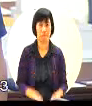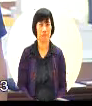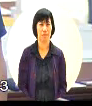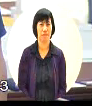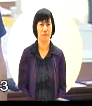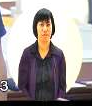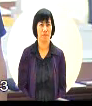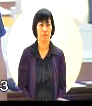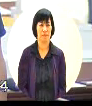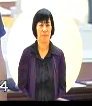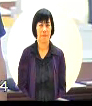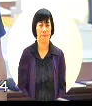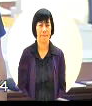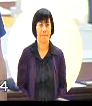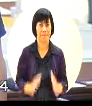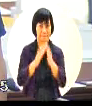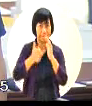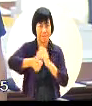市长，请答复。